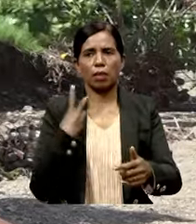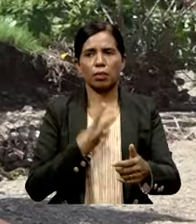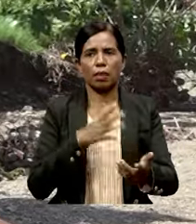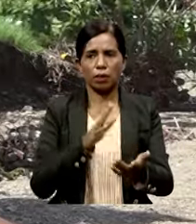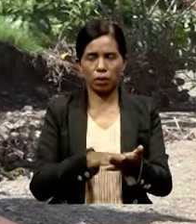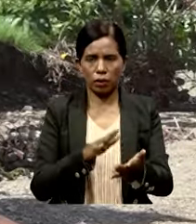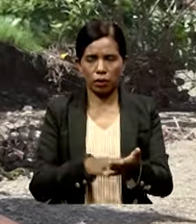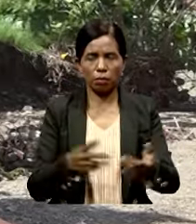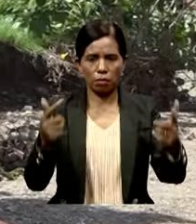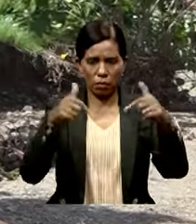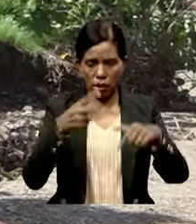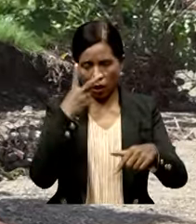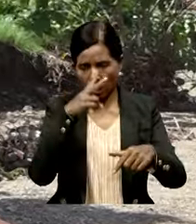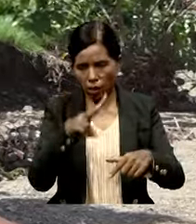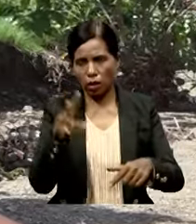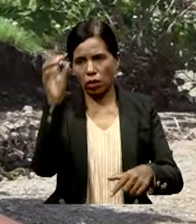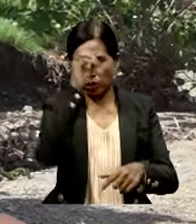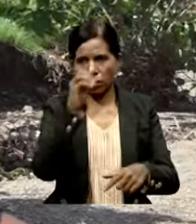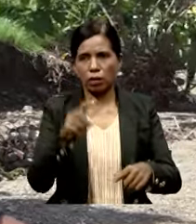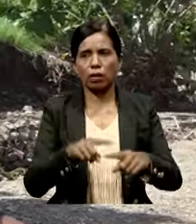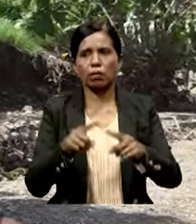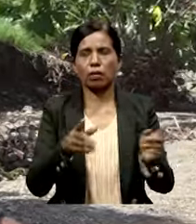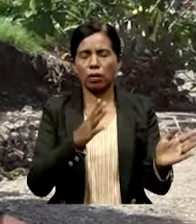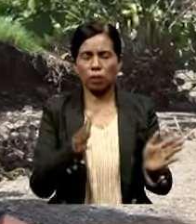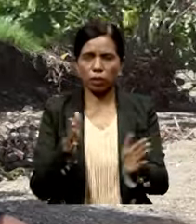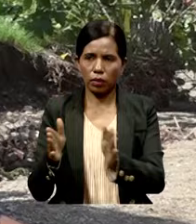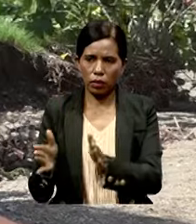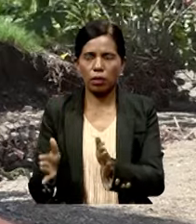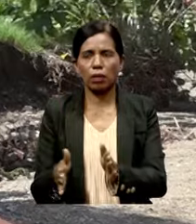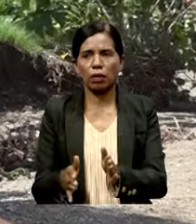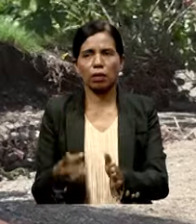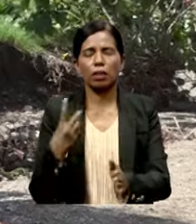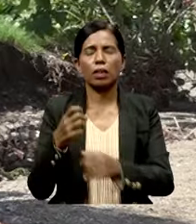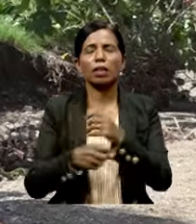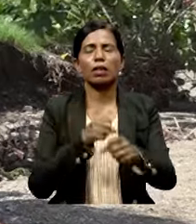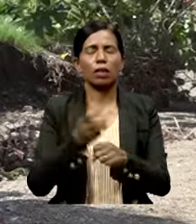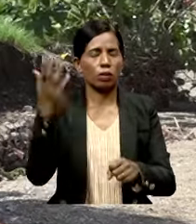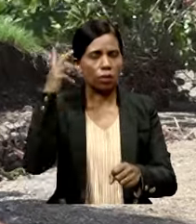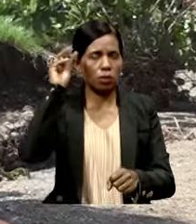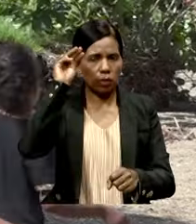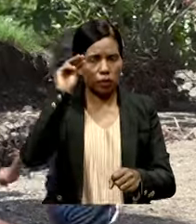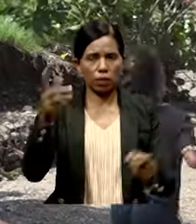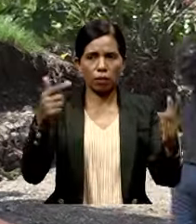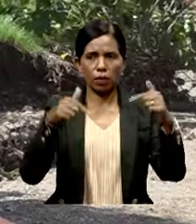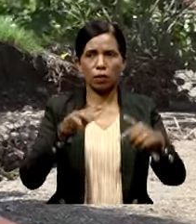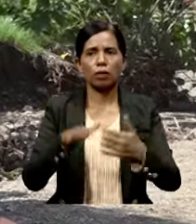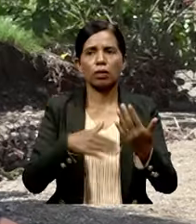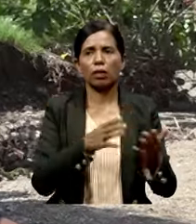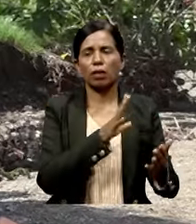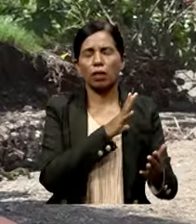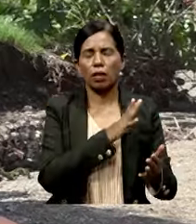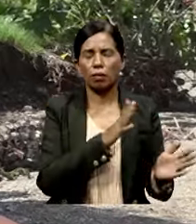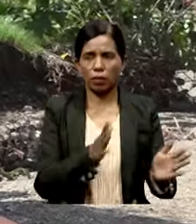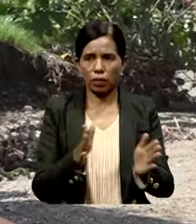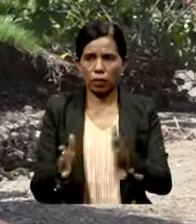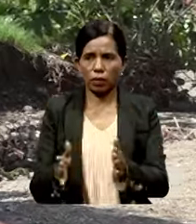mai ke ne mai observa ami be te hem prosesu entang itina kotuk ni ministru mai ke ras ba be botu te hem prosesu ami hengila ami